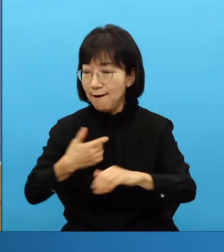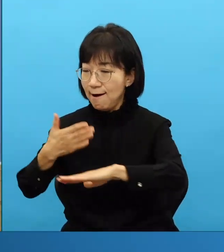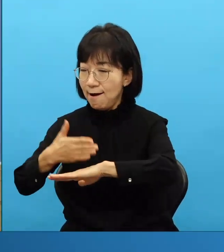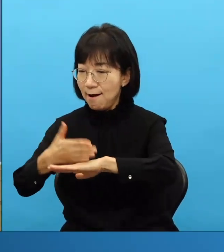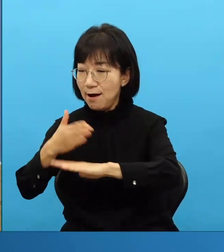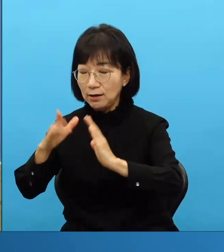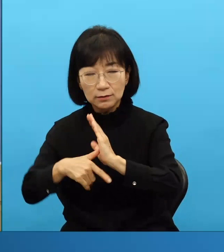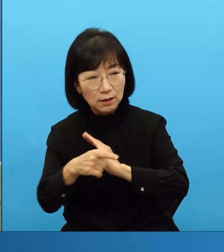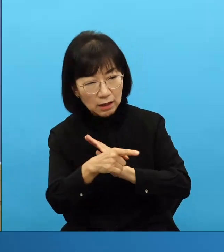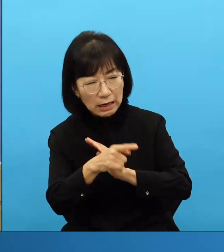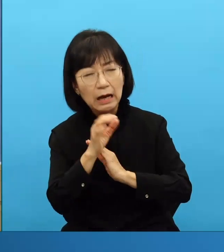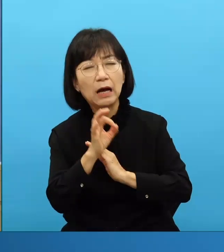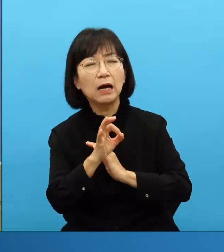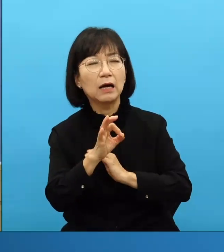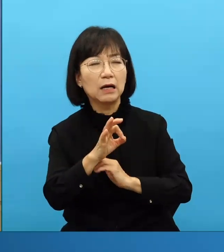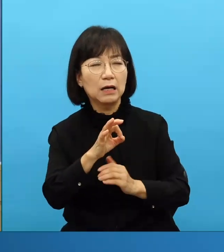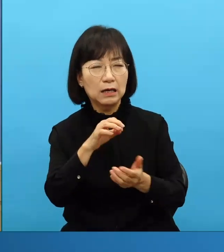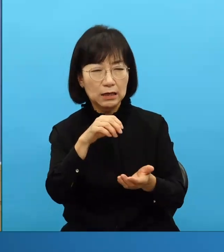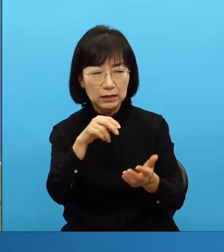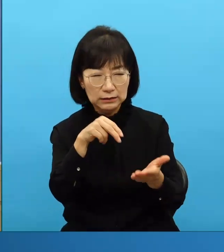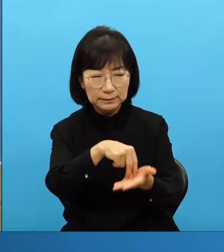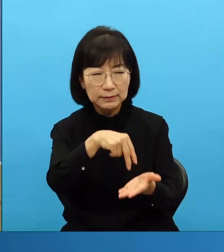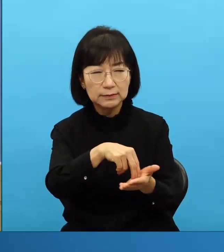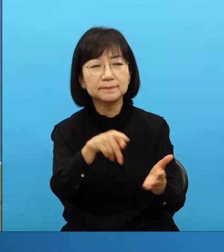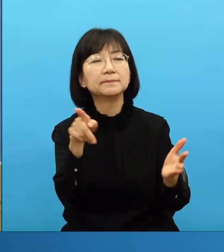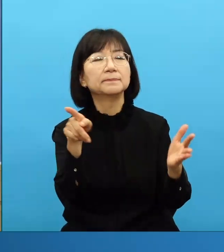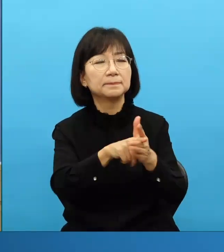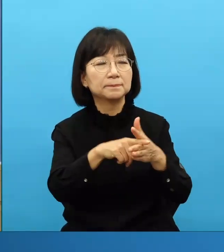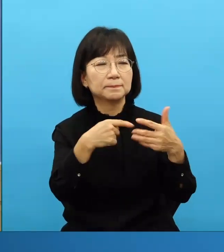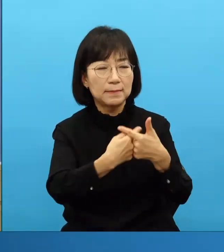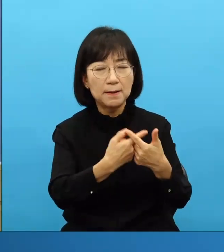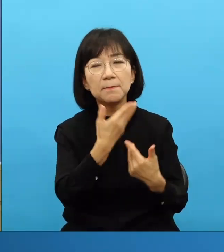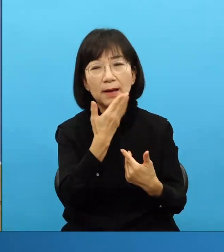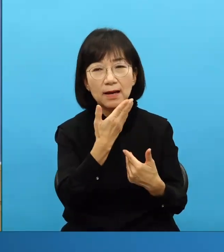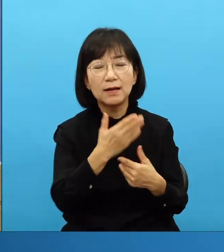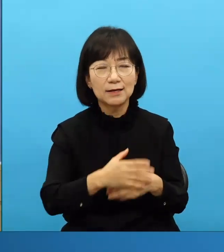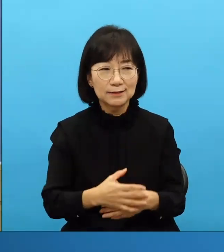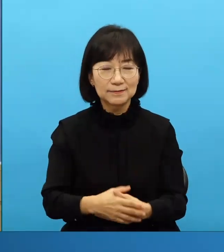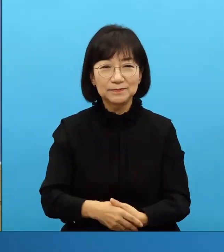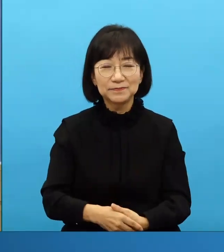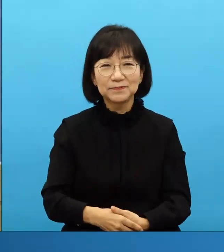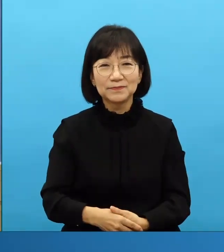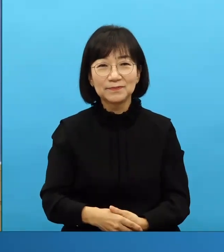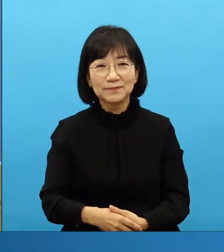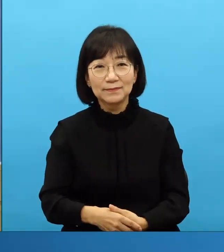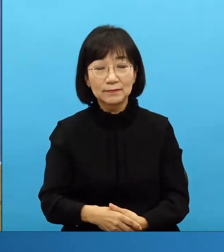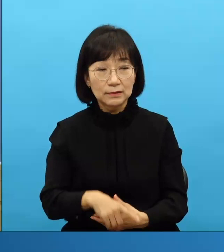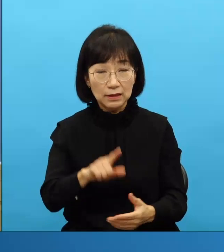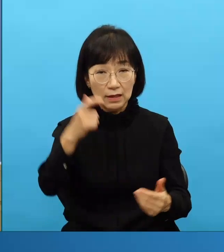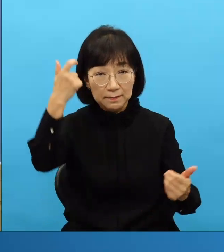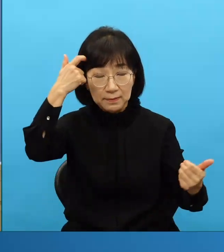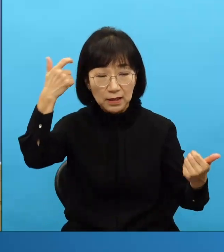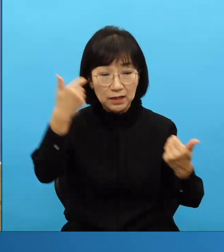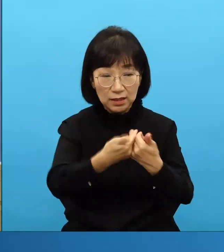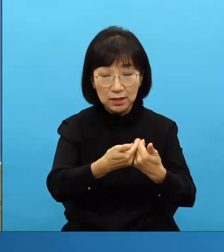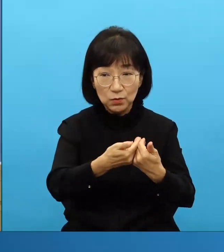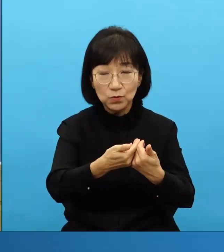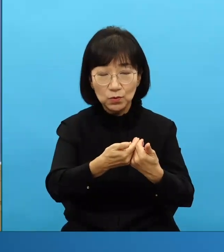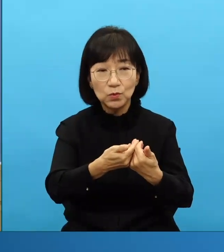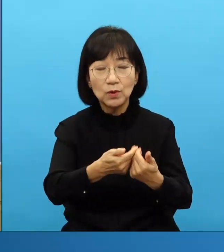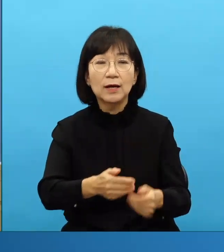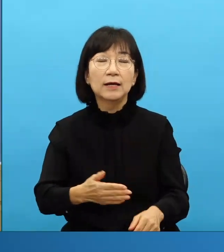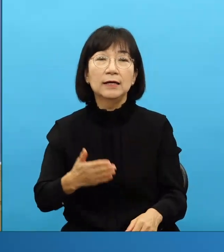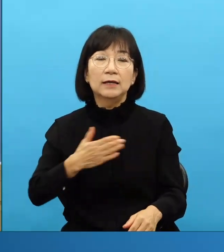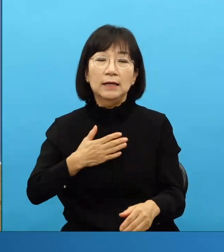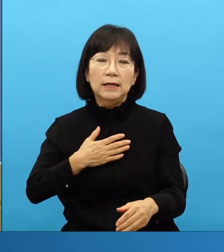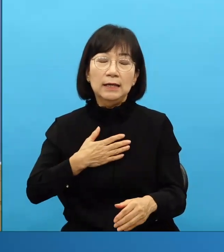in order to really save that person and really heal that person, it has to come through thanksgiving of that person first. 반대로 In the 우리 contrary, 안에